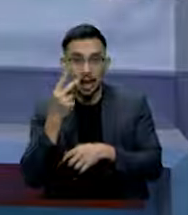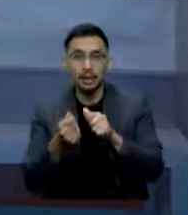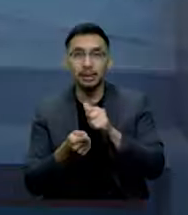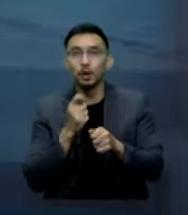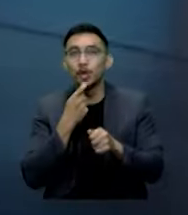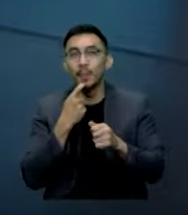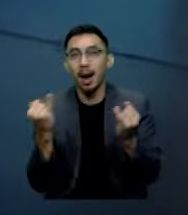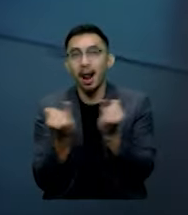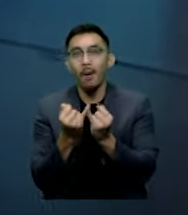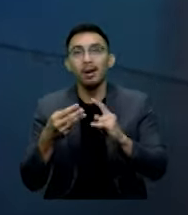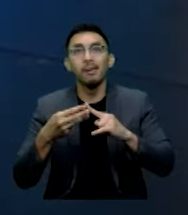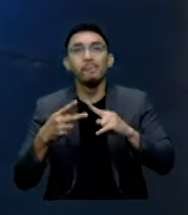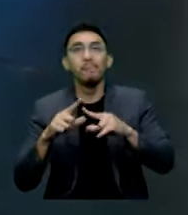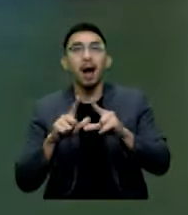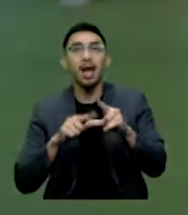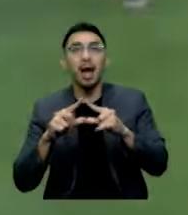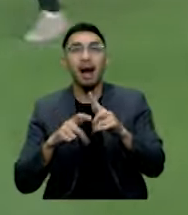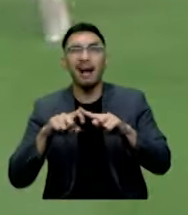FC.